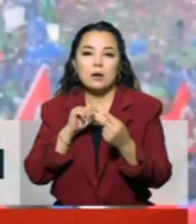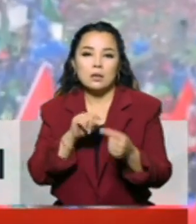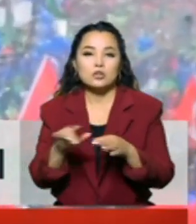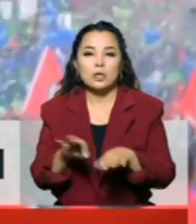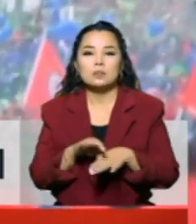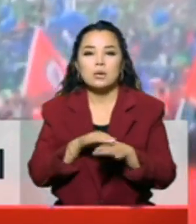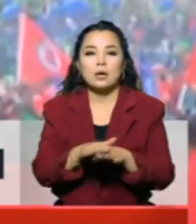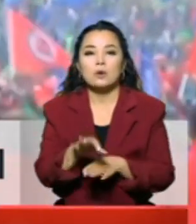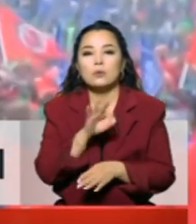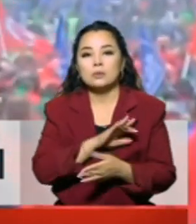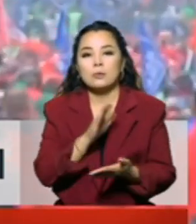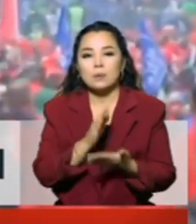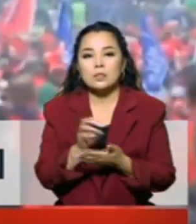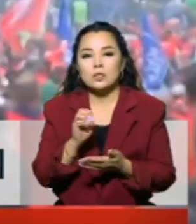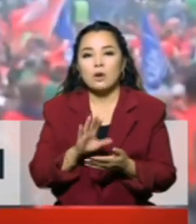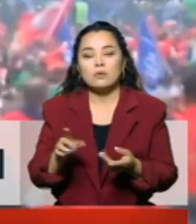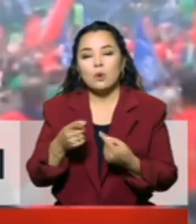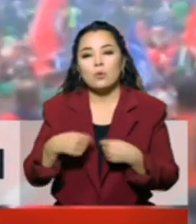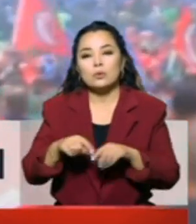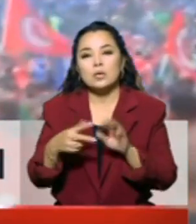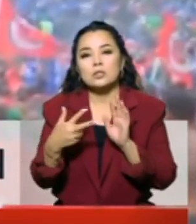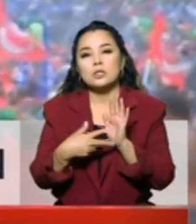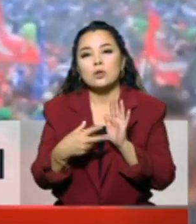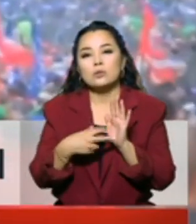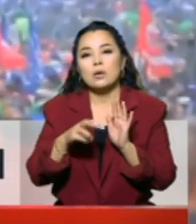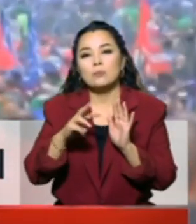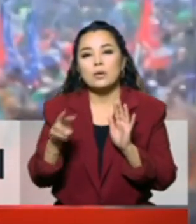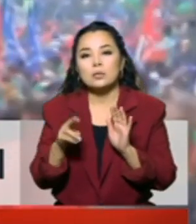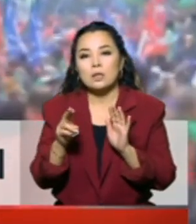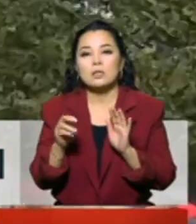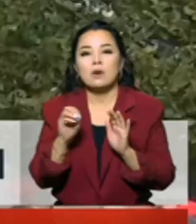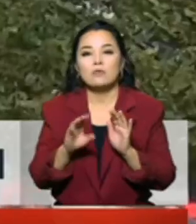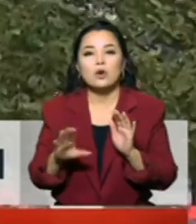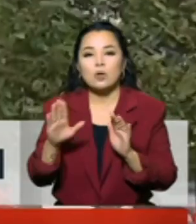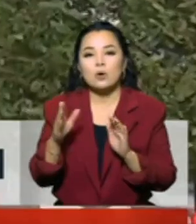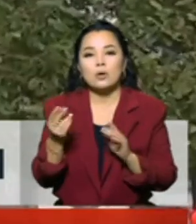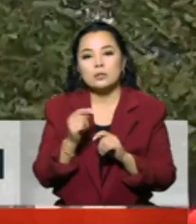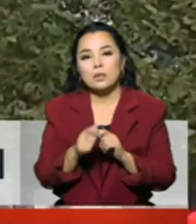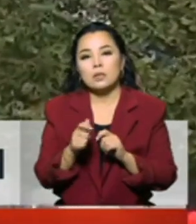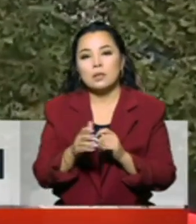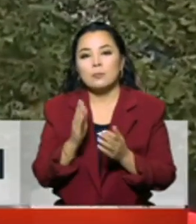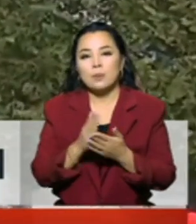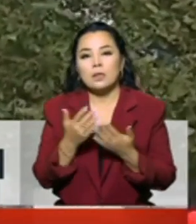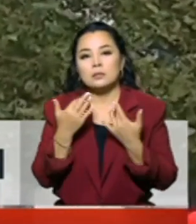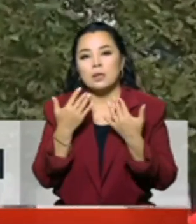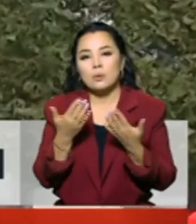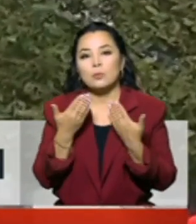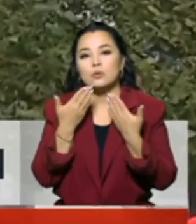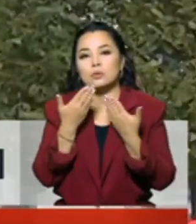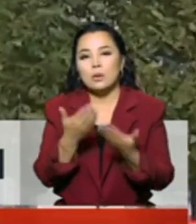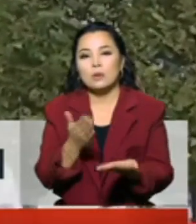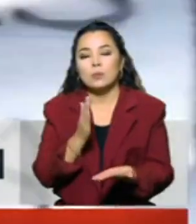қолдануда. Еуроодақтың өндірістік саласына 800 миллиард евро инвестиция құюды талап етіп отыр.